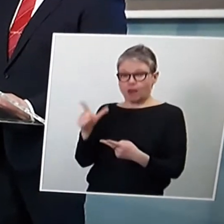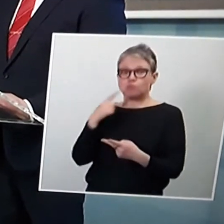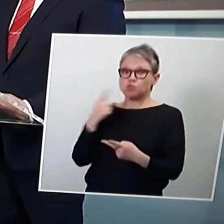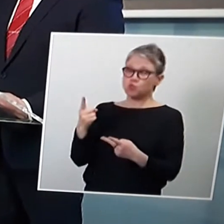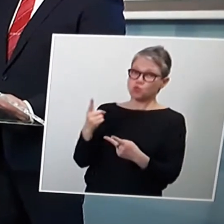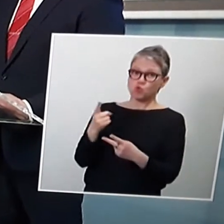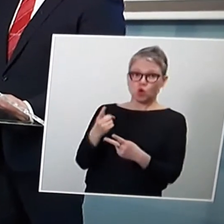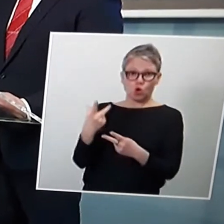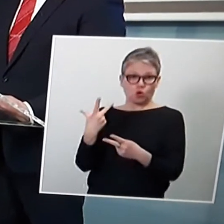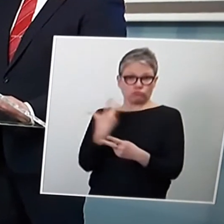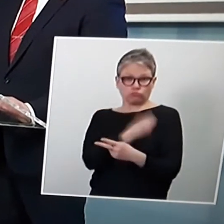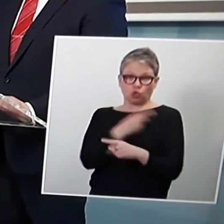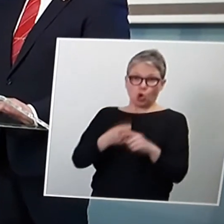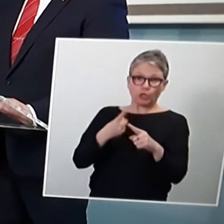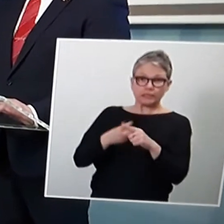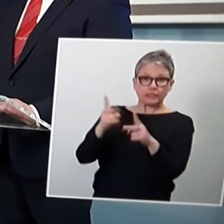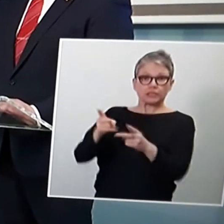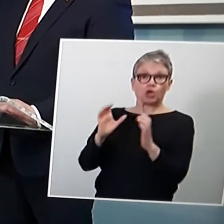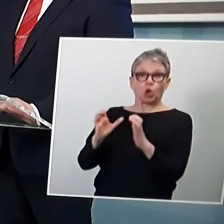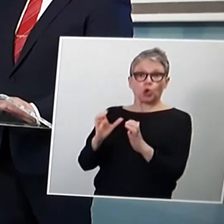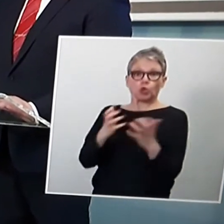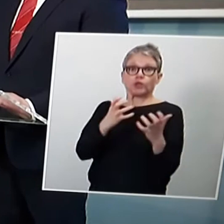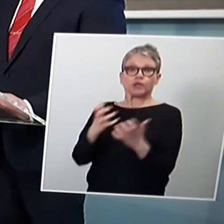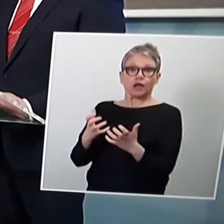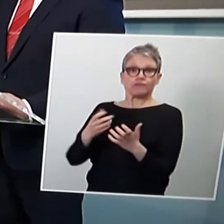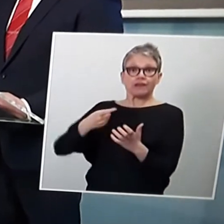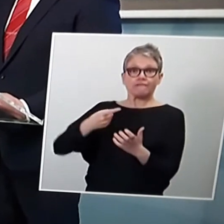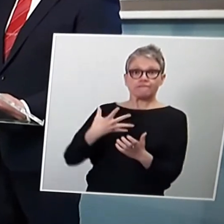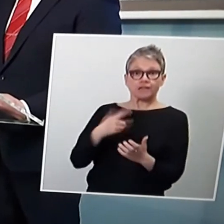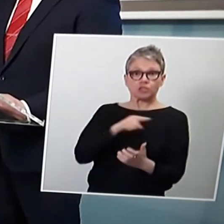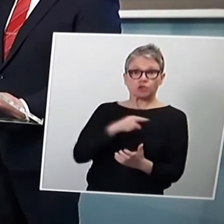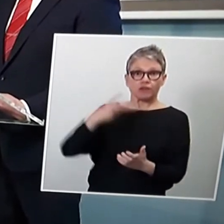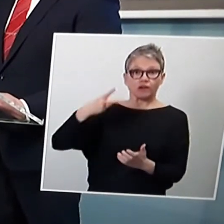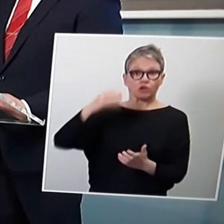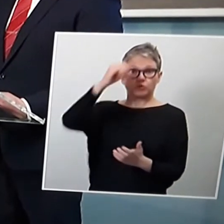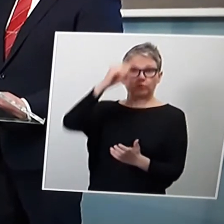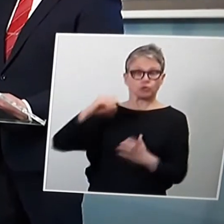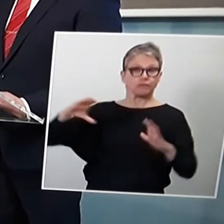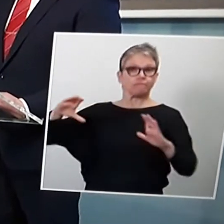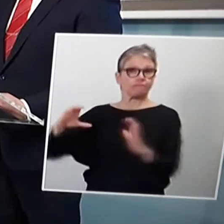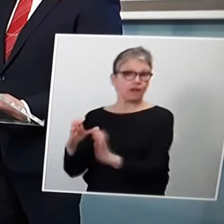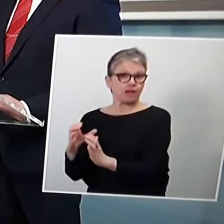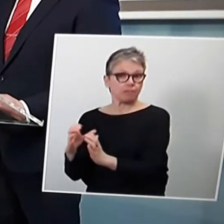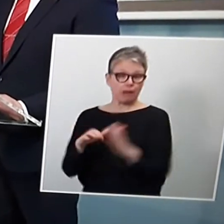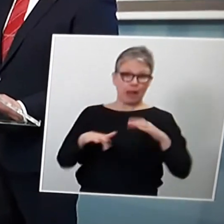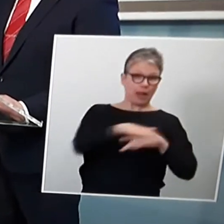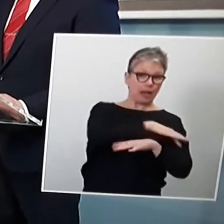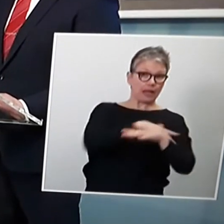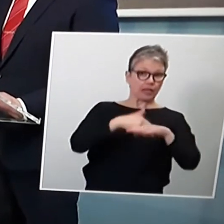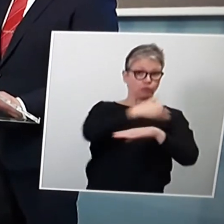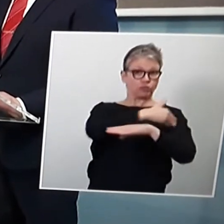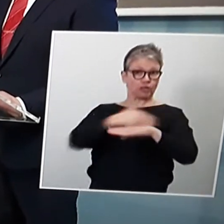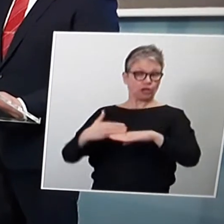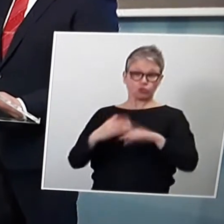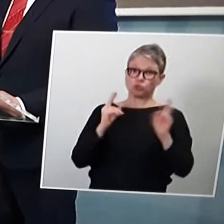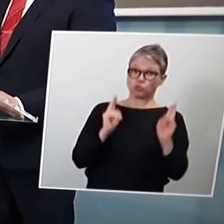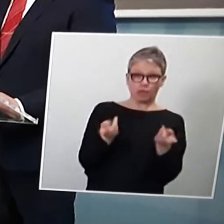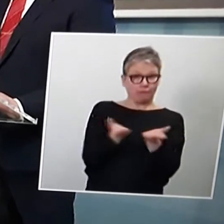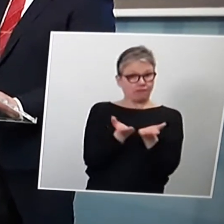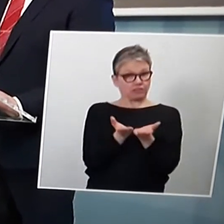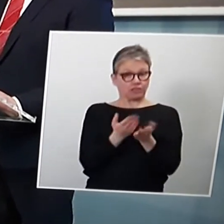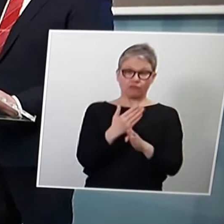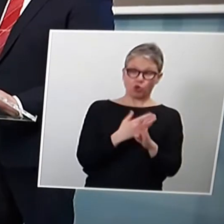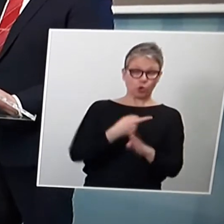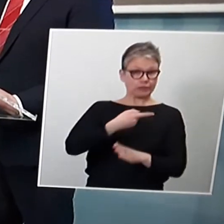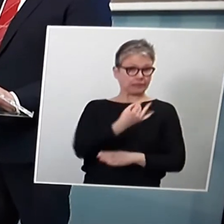sairaalahoidon tarvetta 15-20%. Liikkumisrajoitusten vähentämisarvio on sama, noin 17.